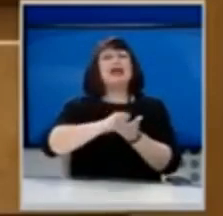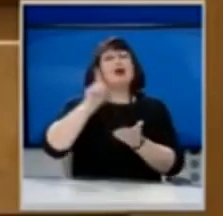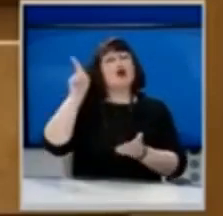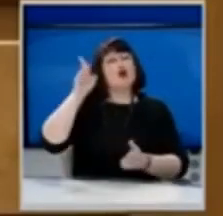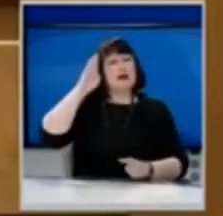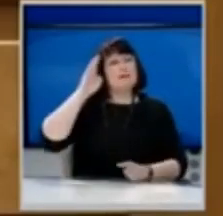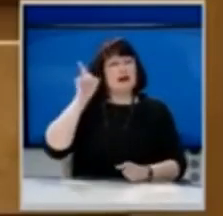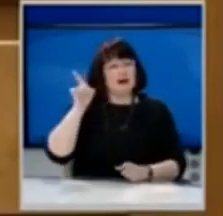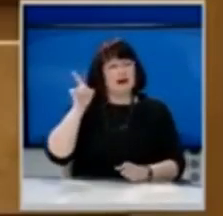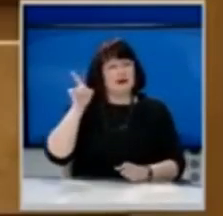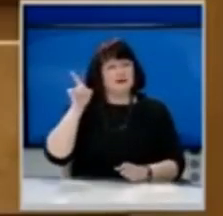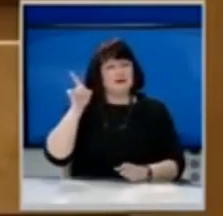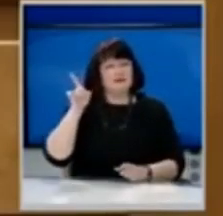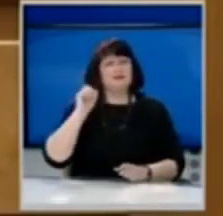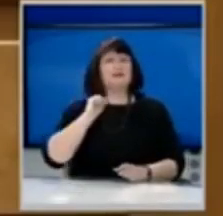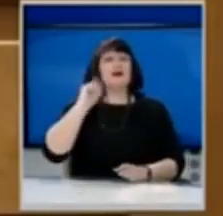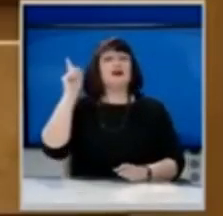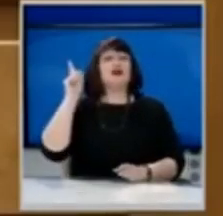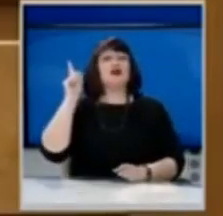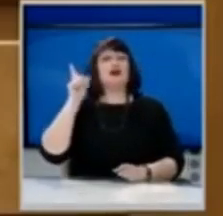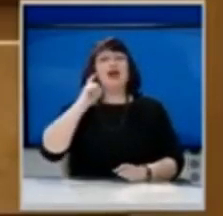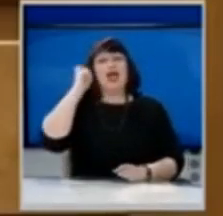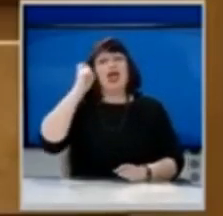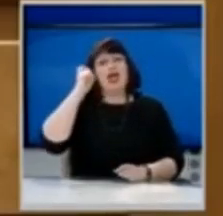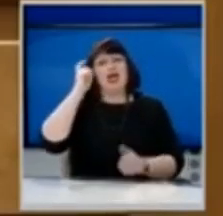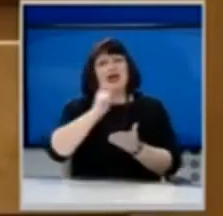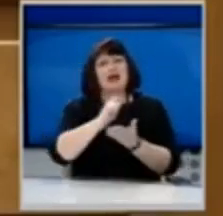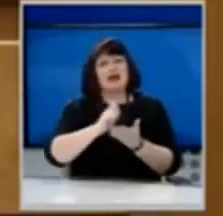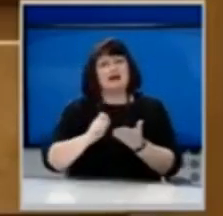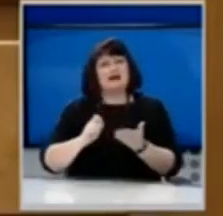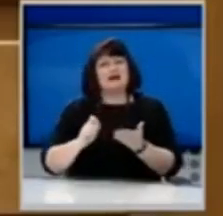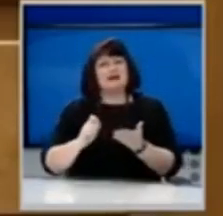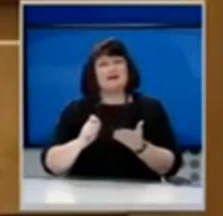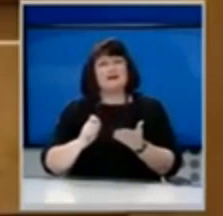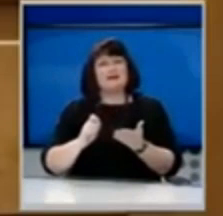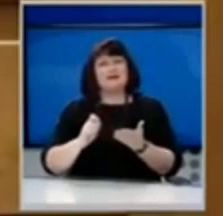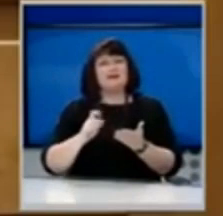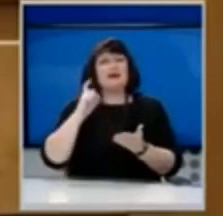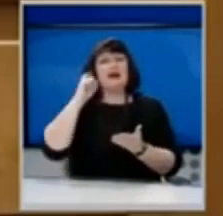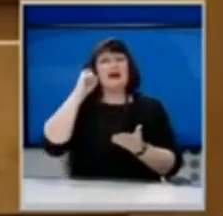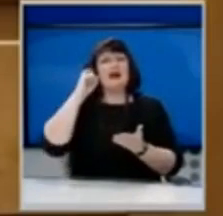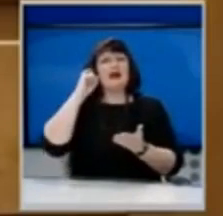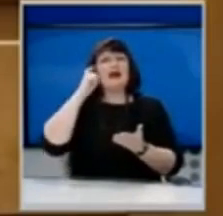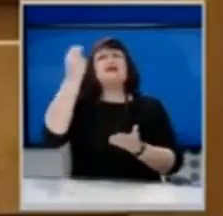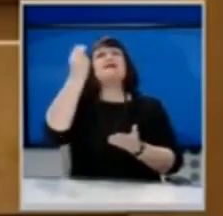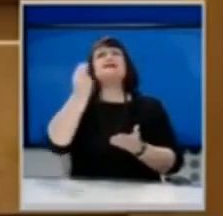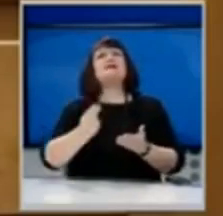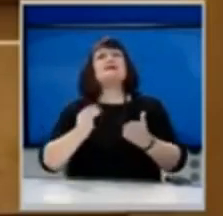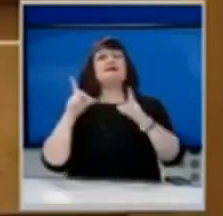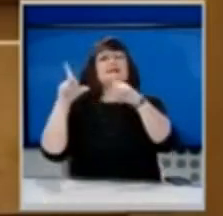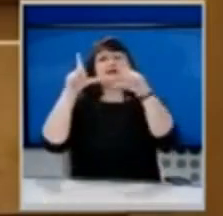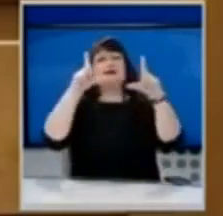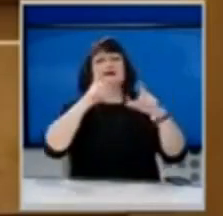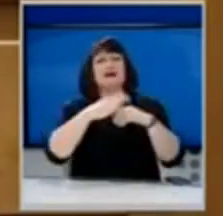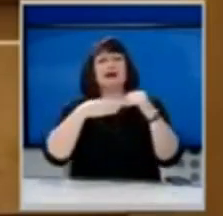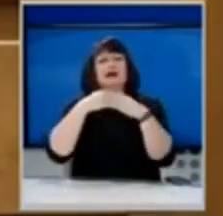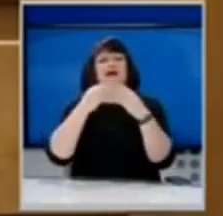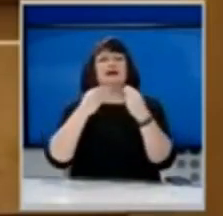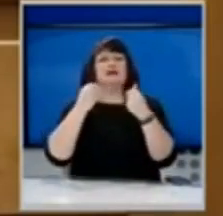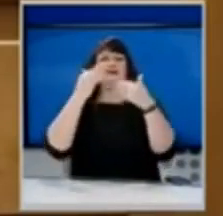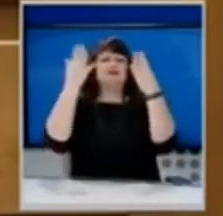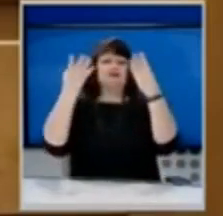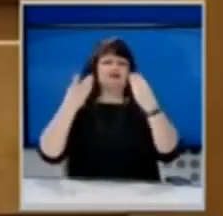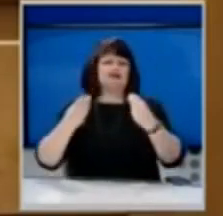διοργανώθηκε μία έκθεση αφηρημένης τέχνης σε συνεργασία με